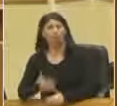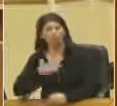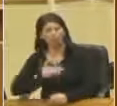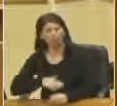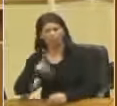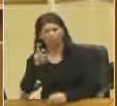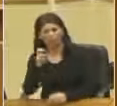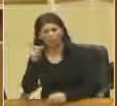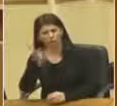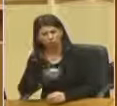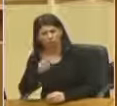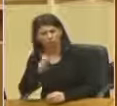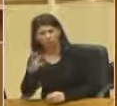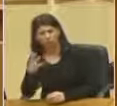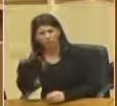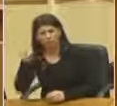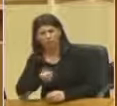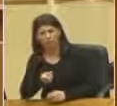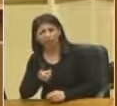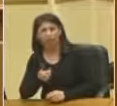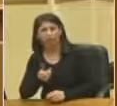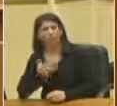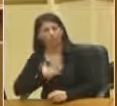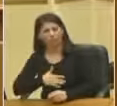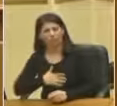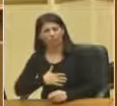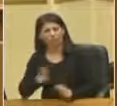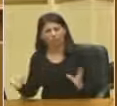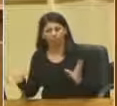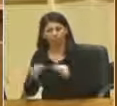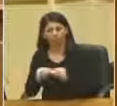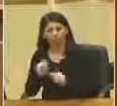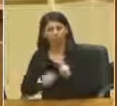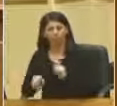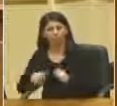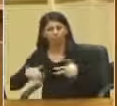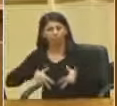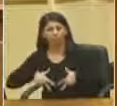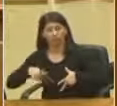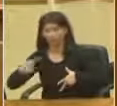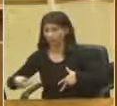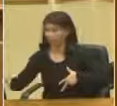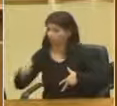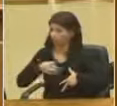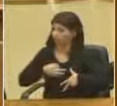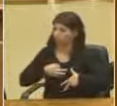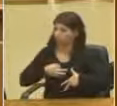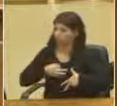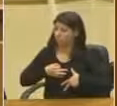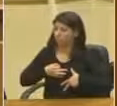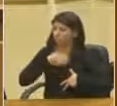Θέλουν με 20%, 25% να κάνουν κυβέρνηση και να λένε μετά μας ψήφισε ο ελληνικός